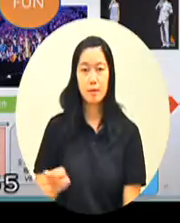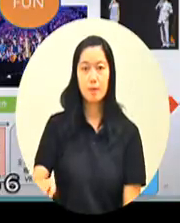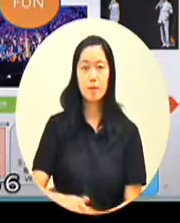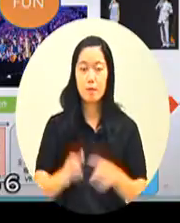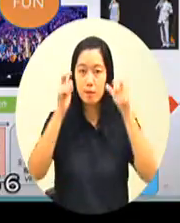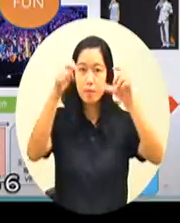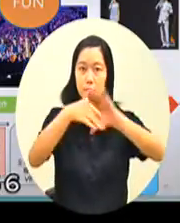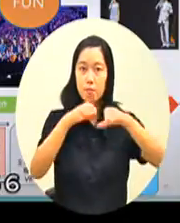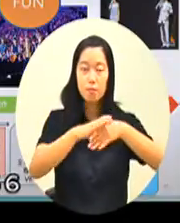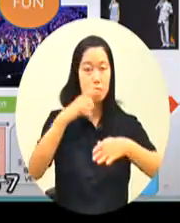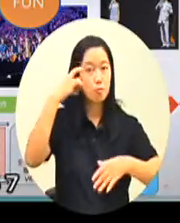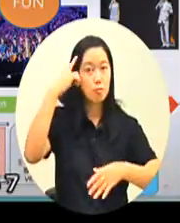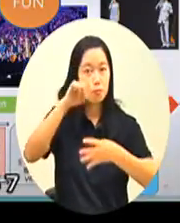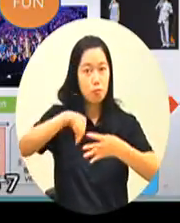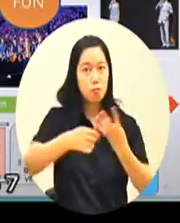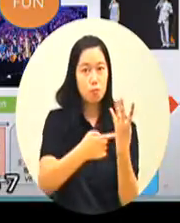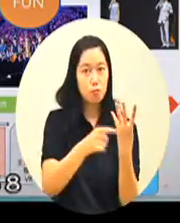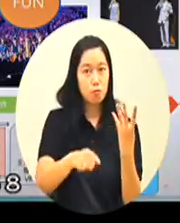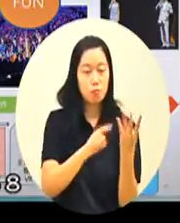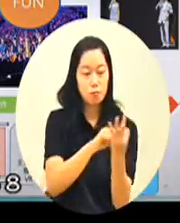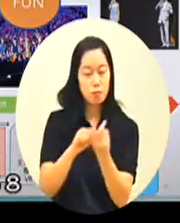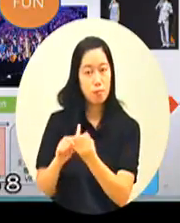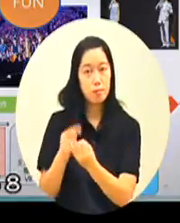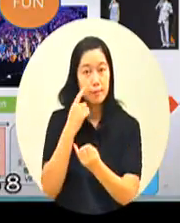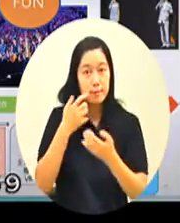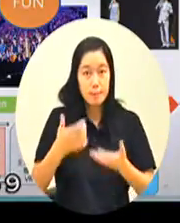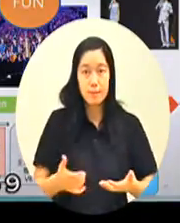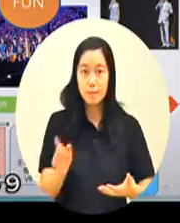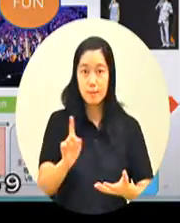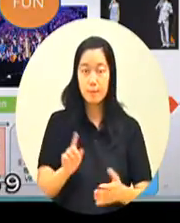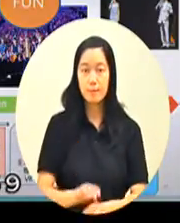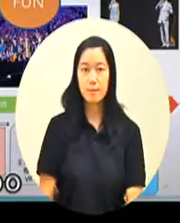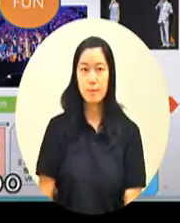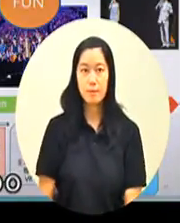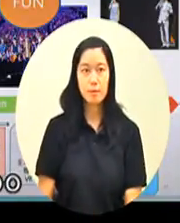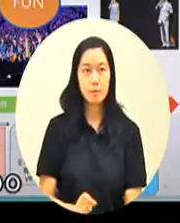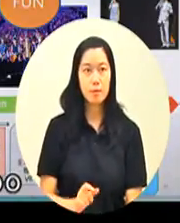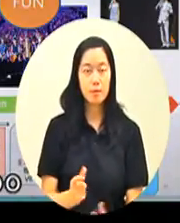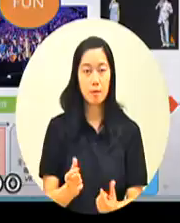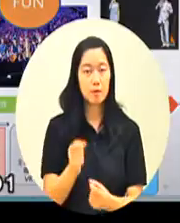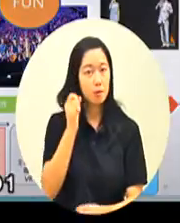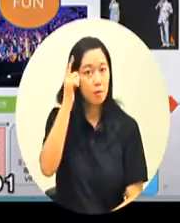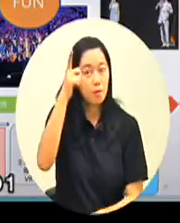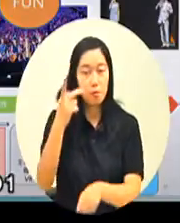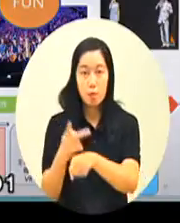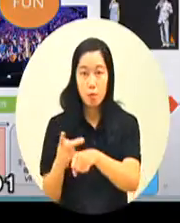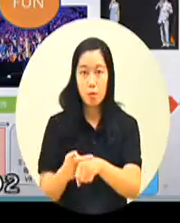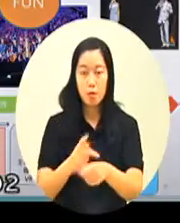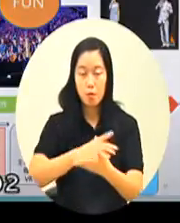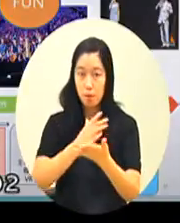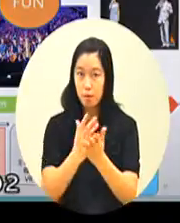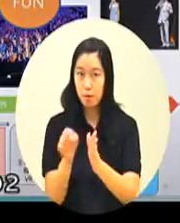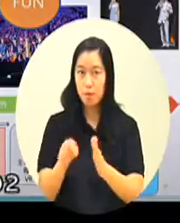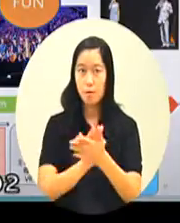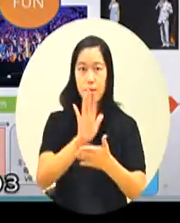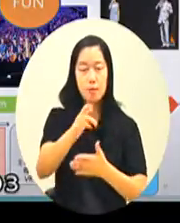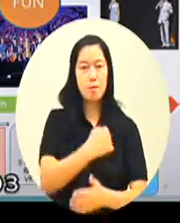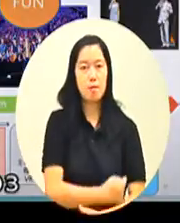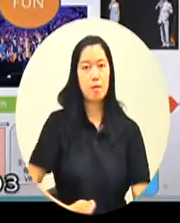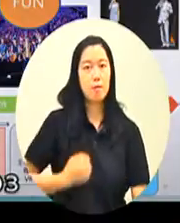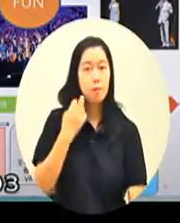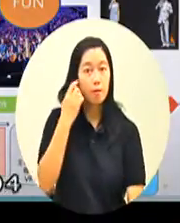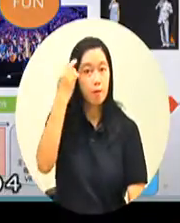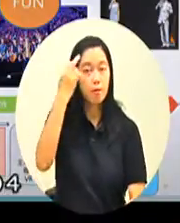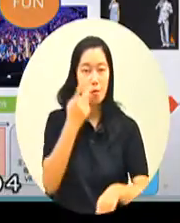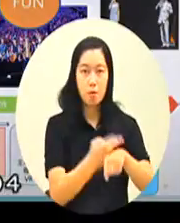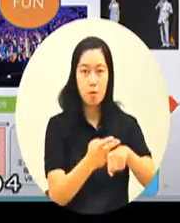事业里面有几个重要的企业，包括智威等等在内，这个呢都是未来在体感科技里面非常